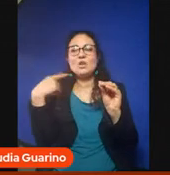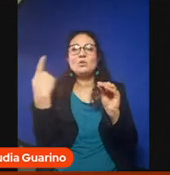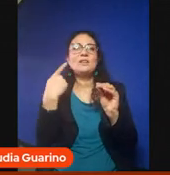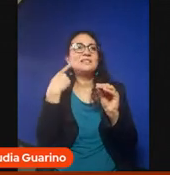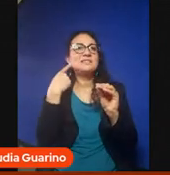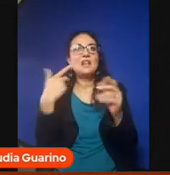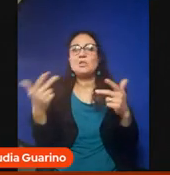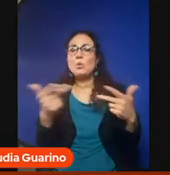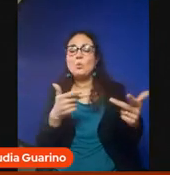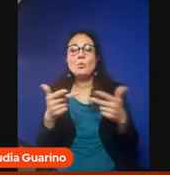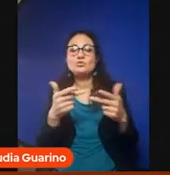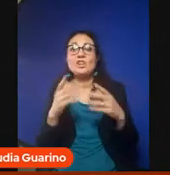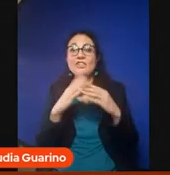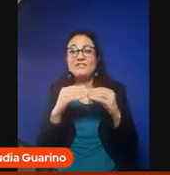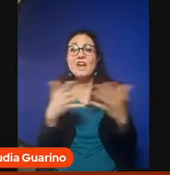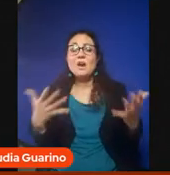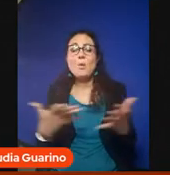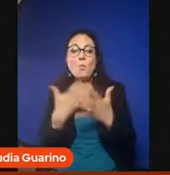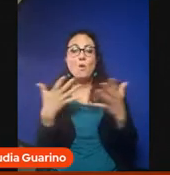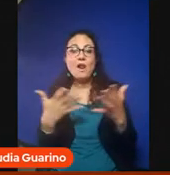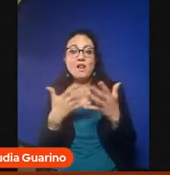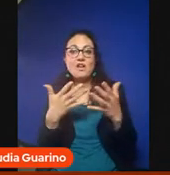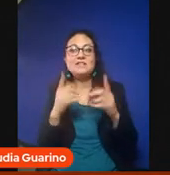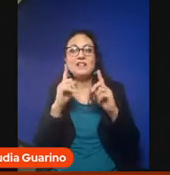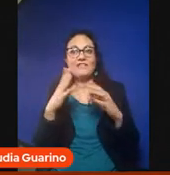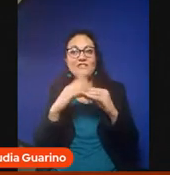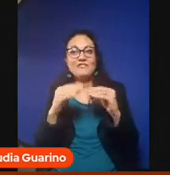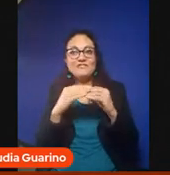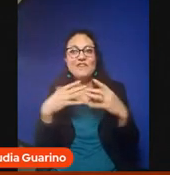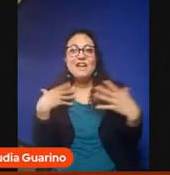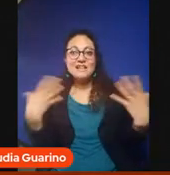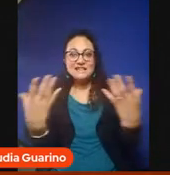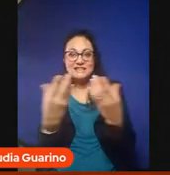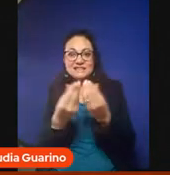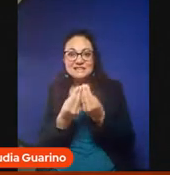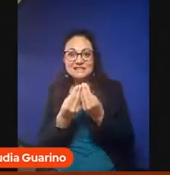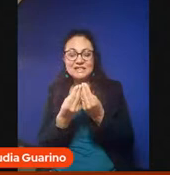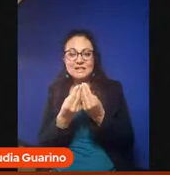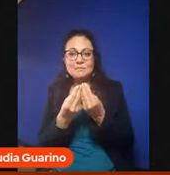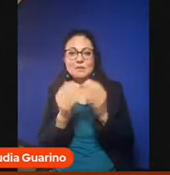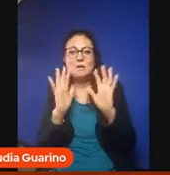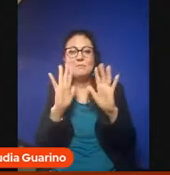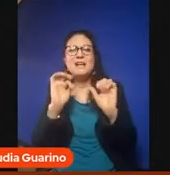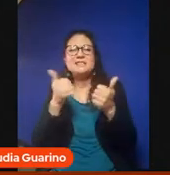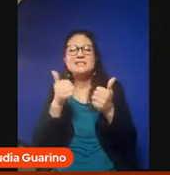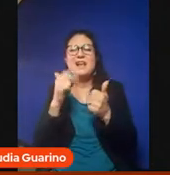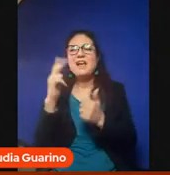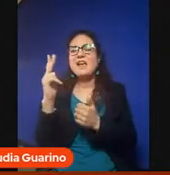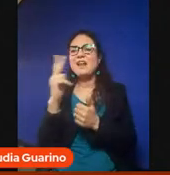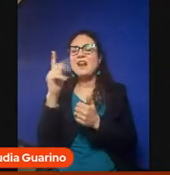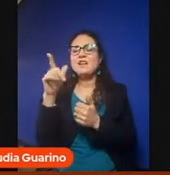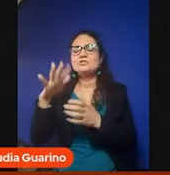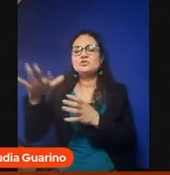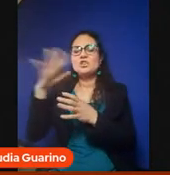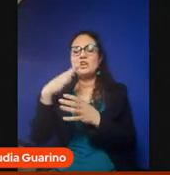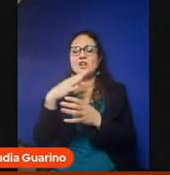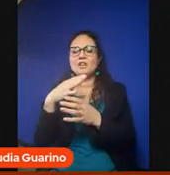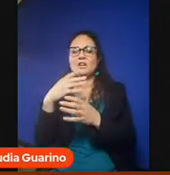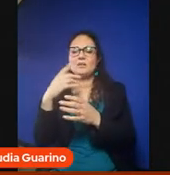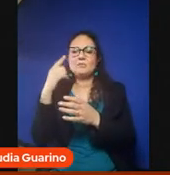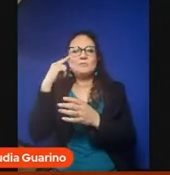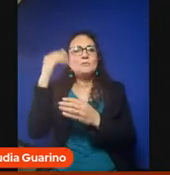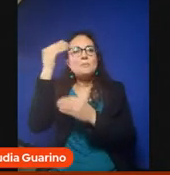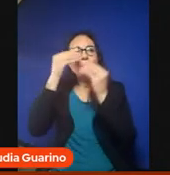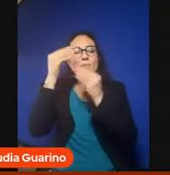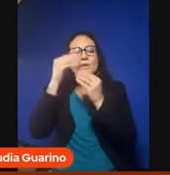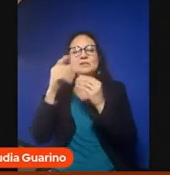l'urgenza di fare qualcosa, di farlo insieme, ma se le religioni e i governi sono in qualche modo